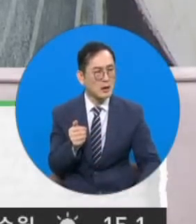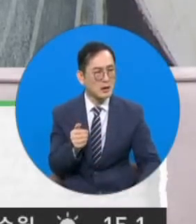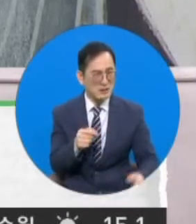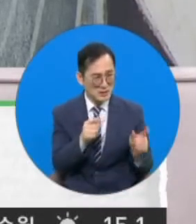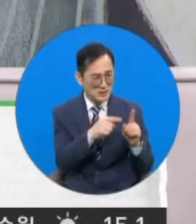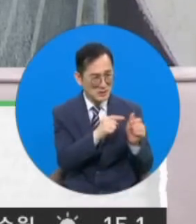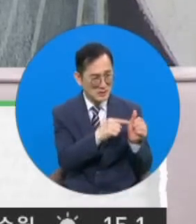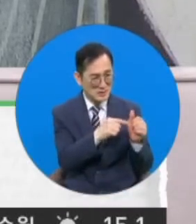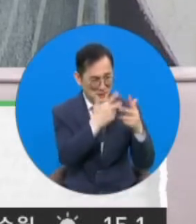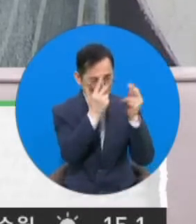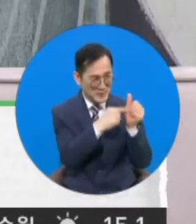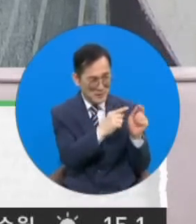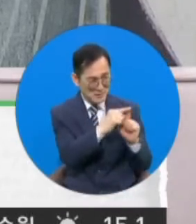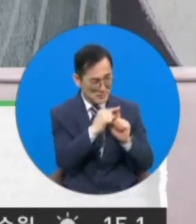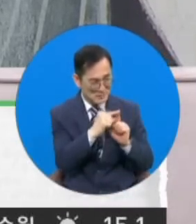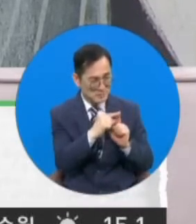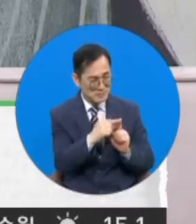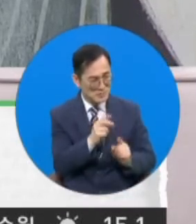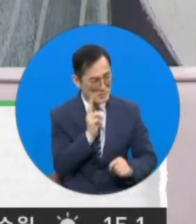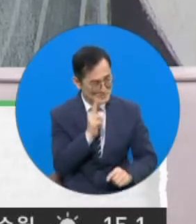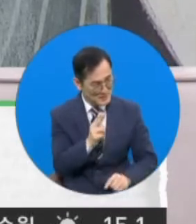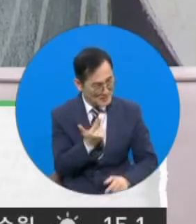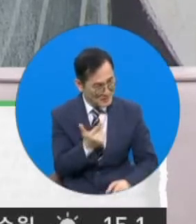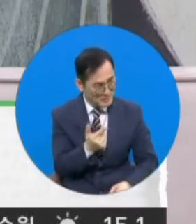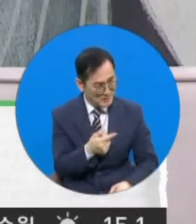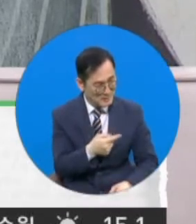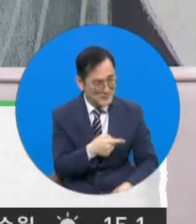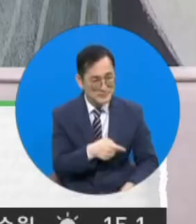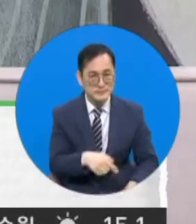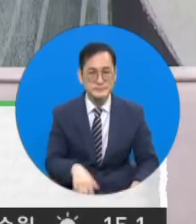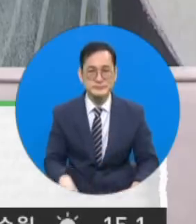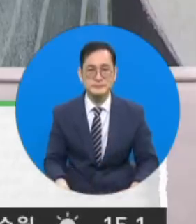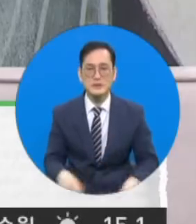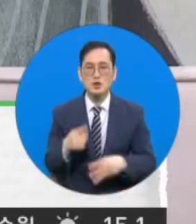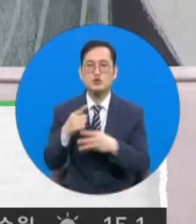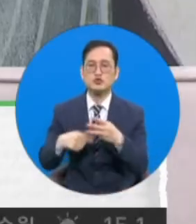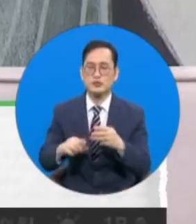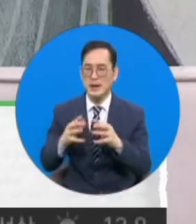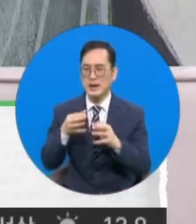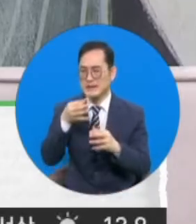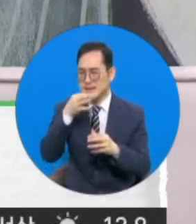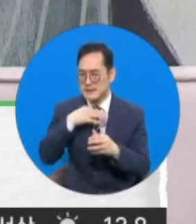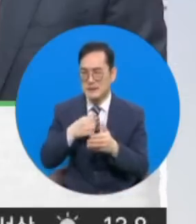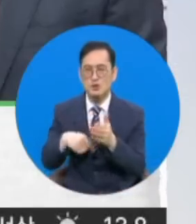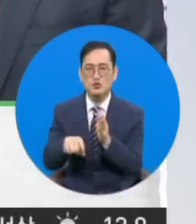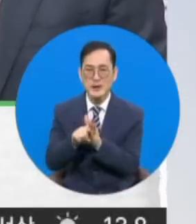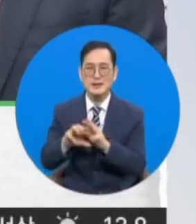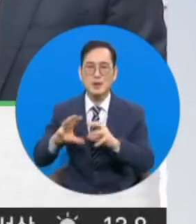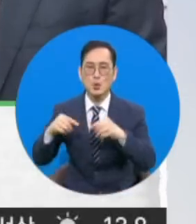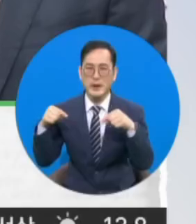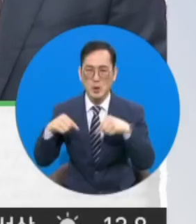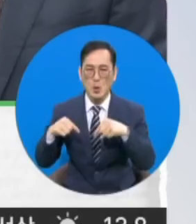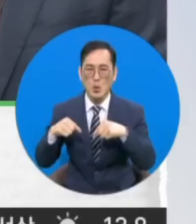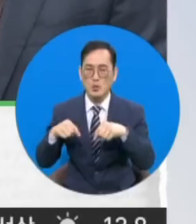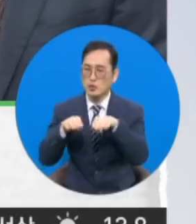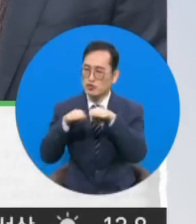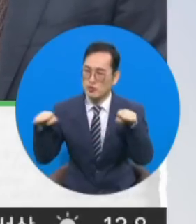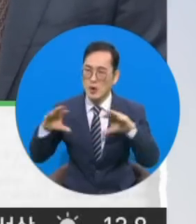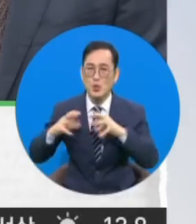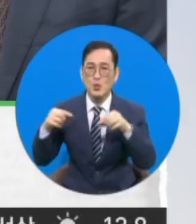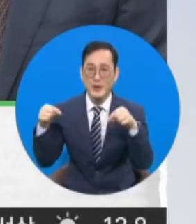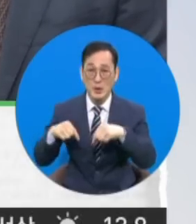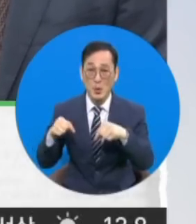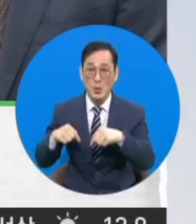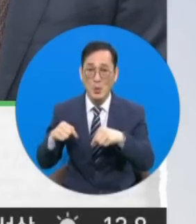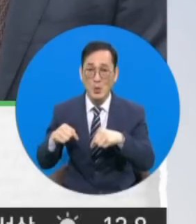그 윤석열 정부의 말하자면 국익외교 또는 이제 실리외교 균형외교를